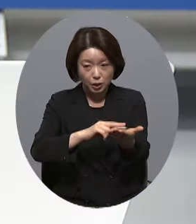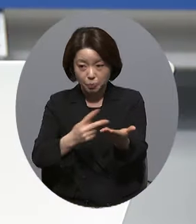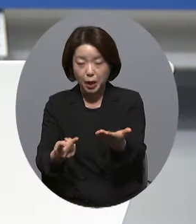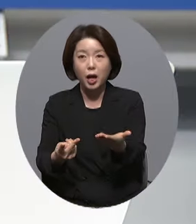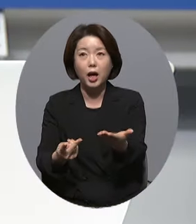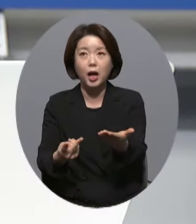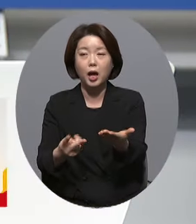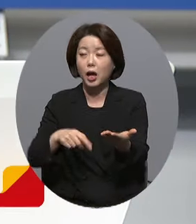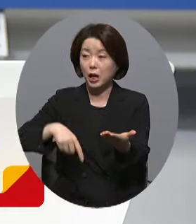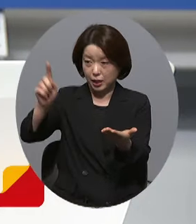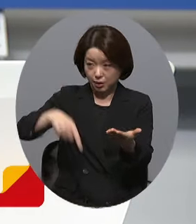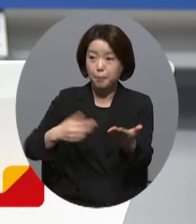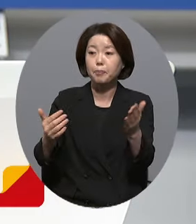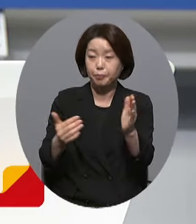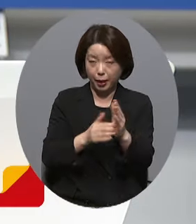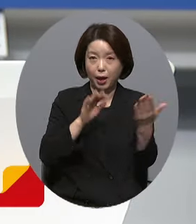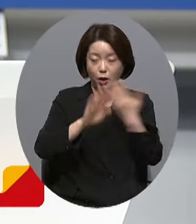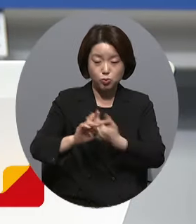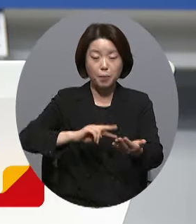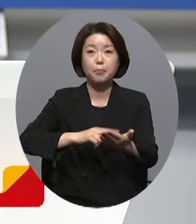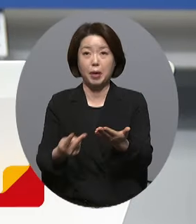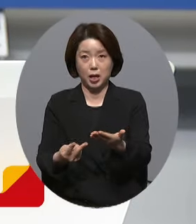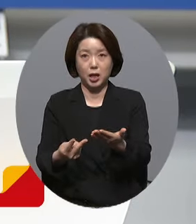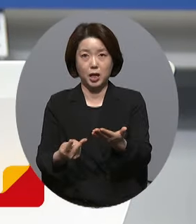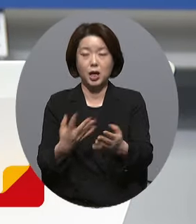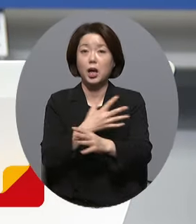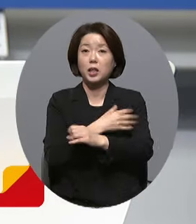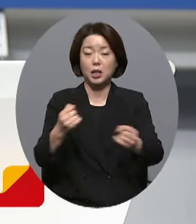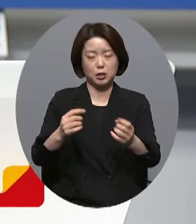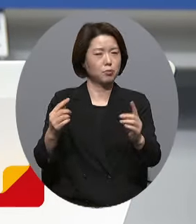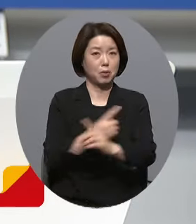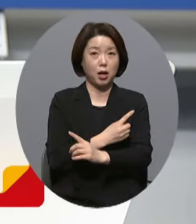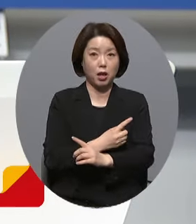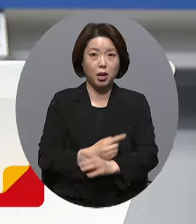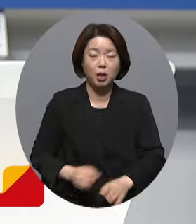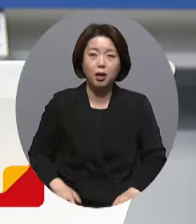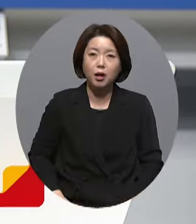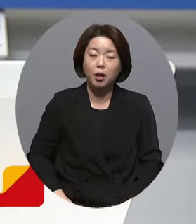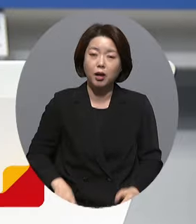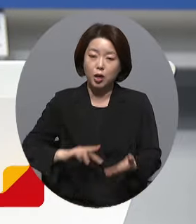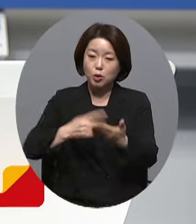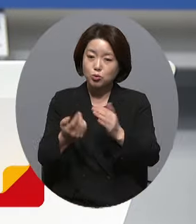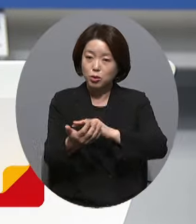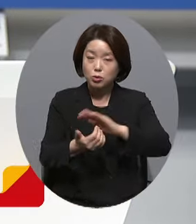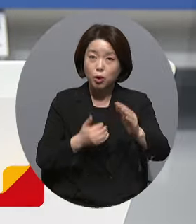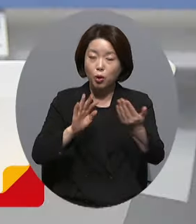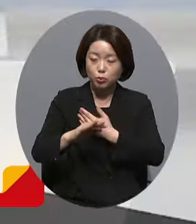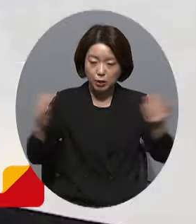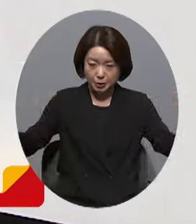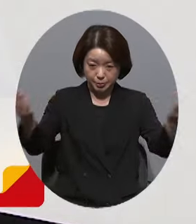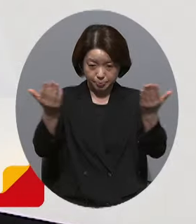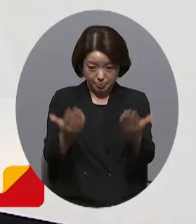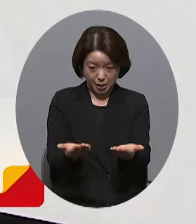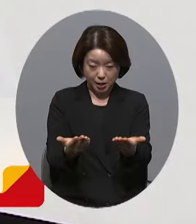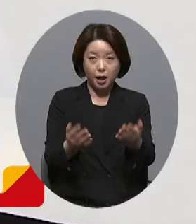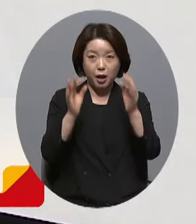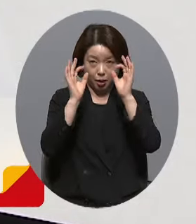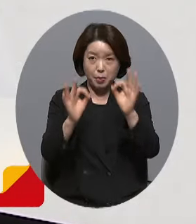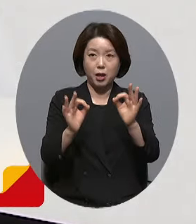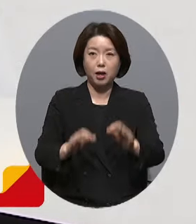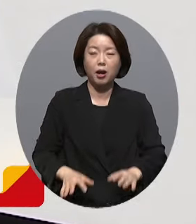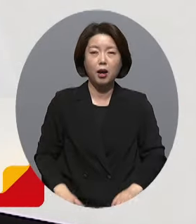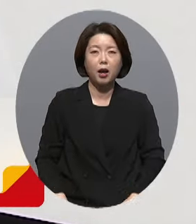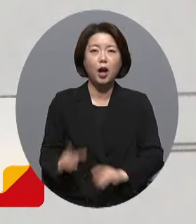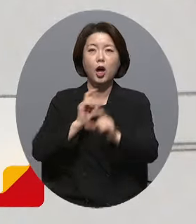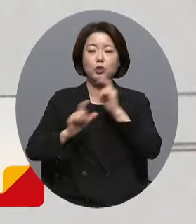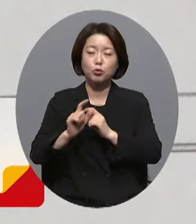된 건데요. 갔다 와서 수정이 돼요? 네, 사후에 계약서를 수정했다는 아, 네. 거죠. 이 수정 전후의 계약서를 모두 입수해서 비교를 해보니까